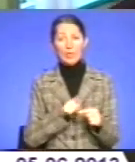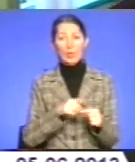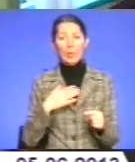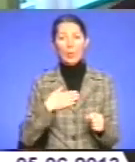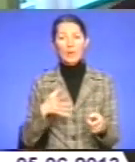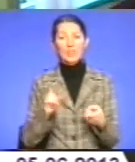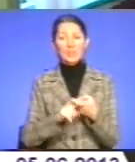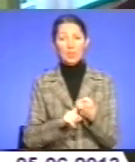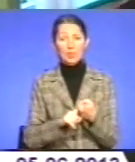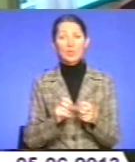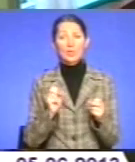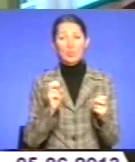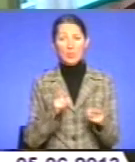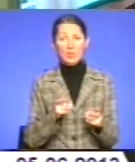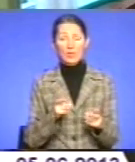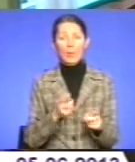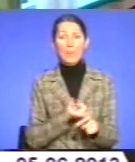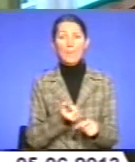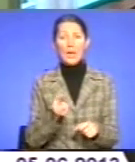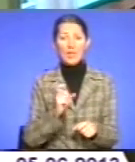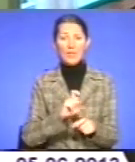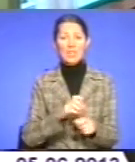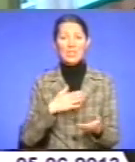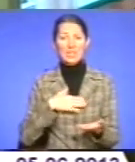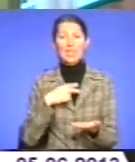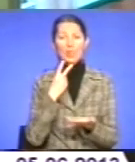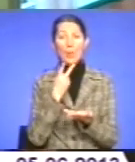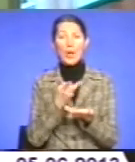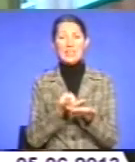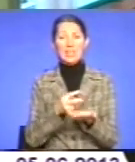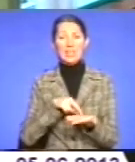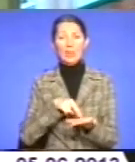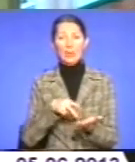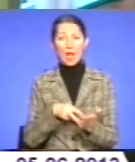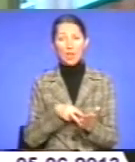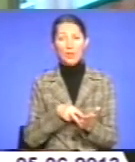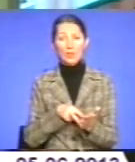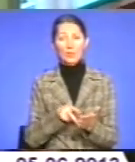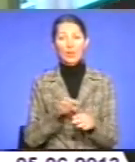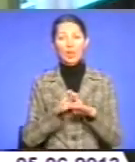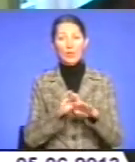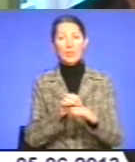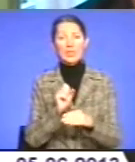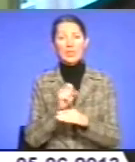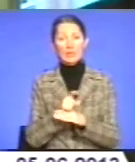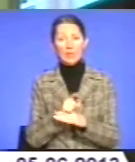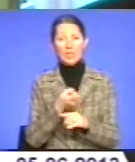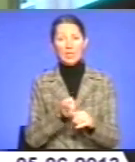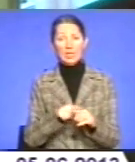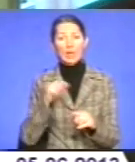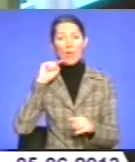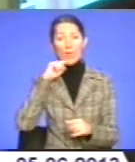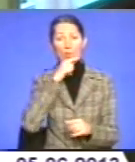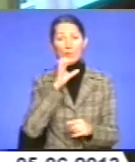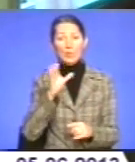специфікою перевершили наші показники планові чи доведені завдання – це кукурудза,